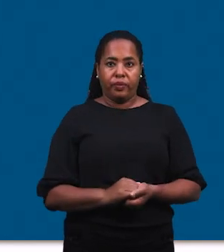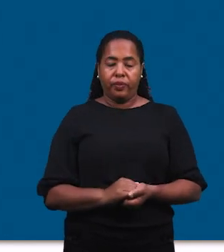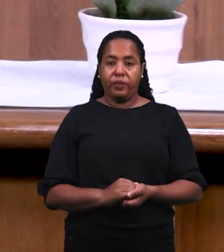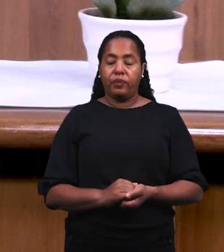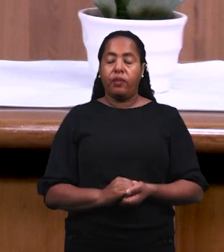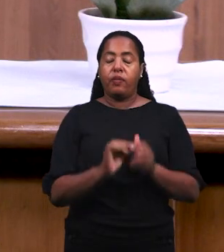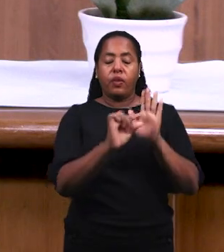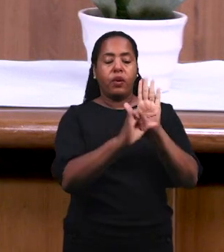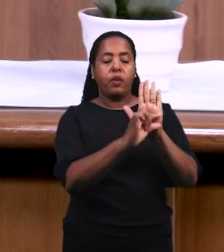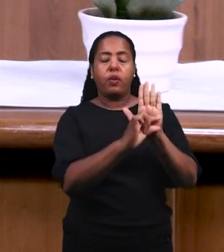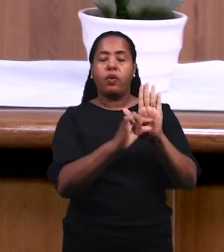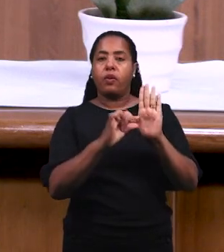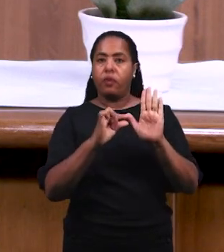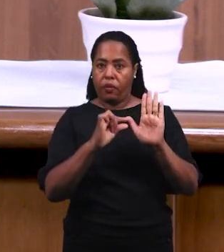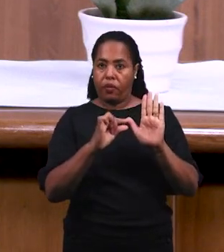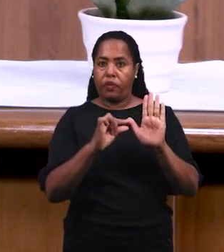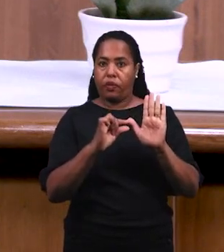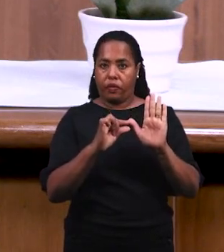Этот стих